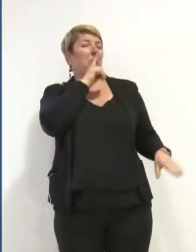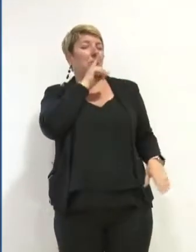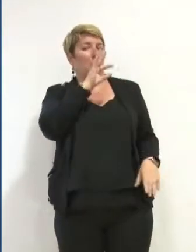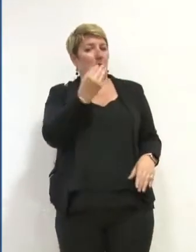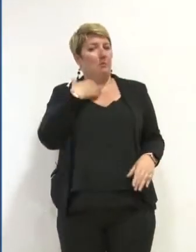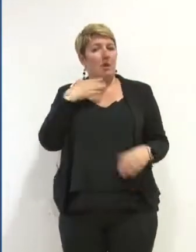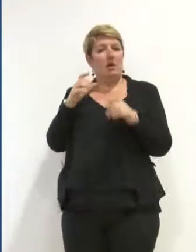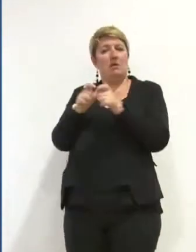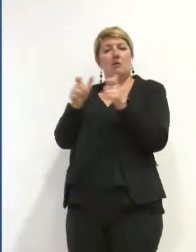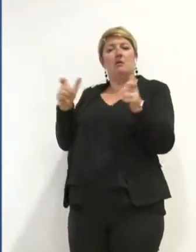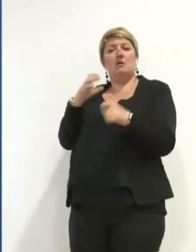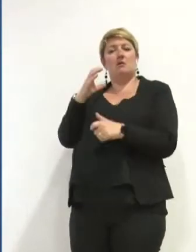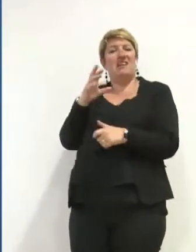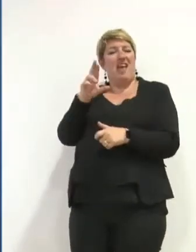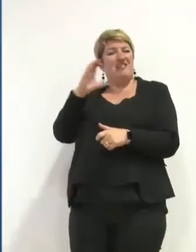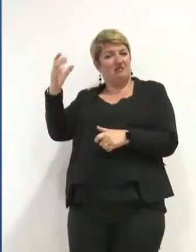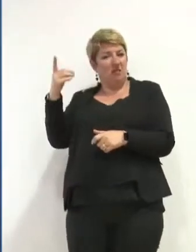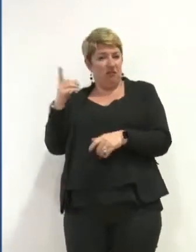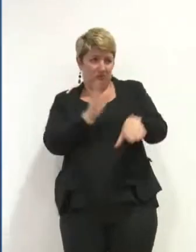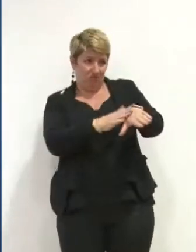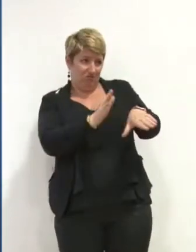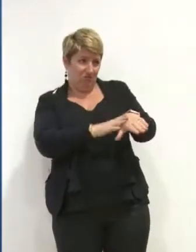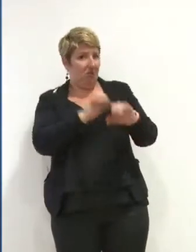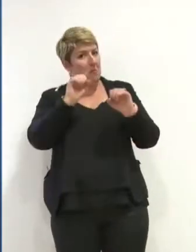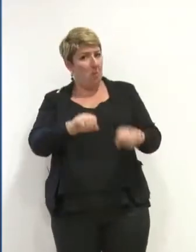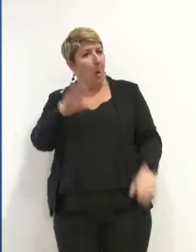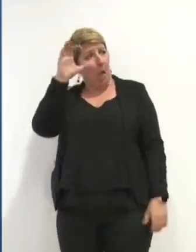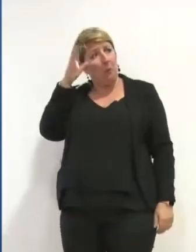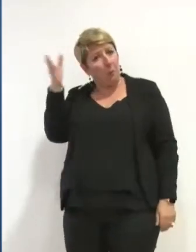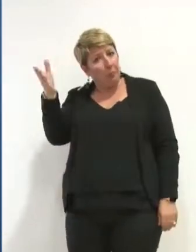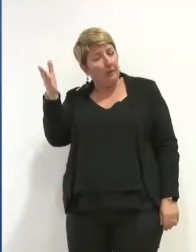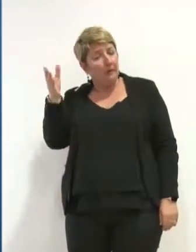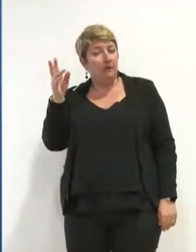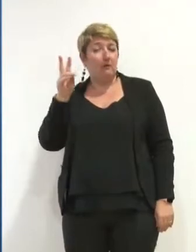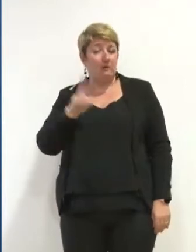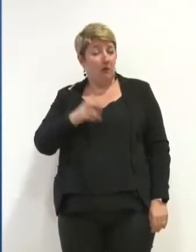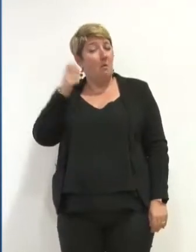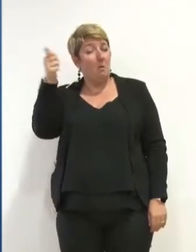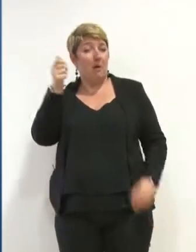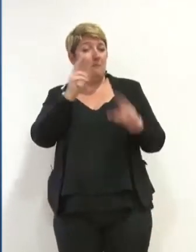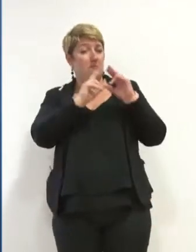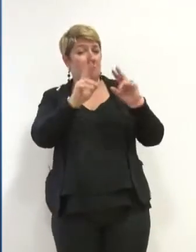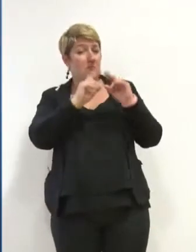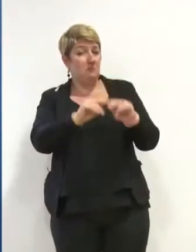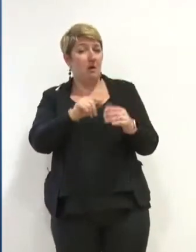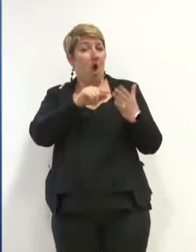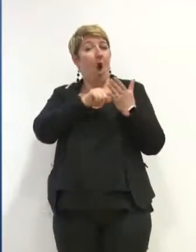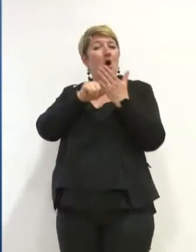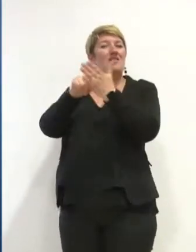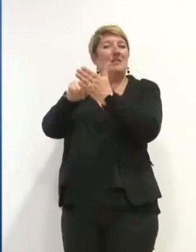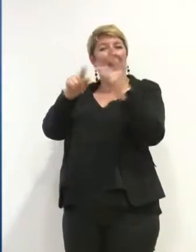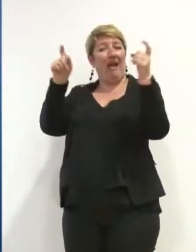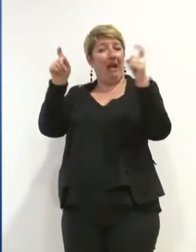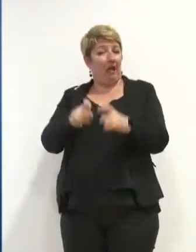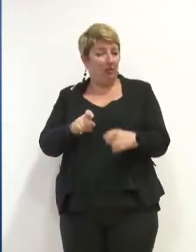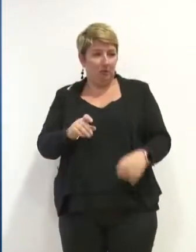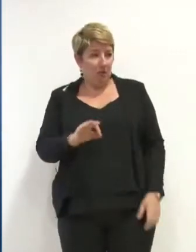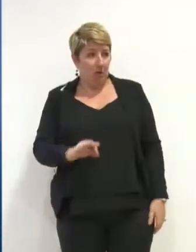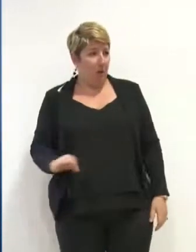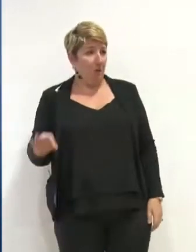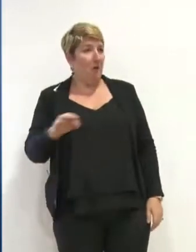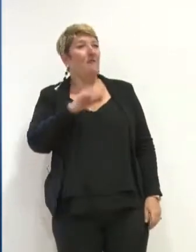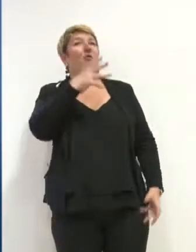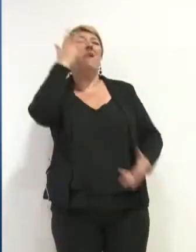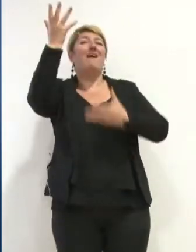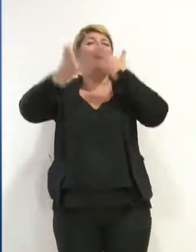cette dernière ayant clairement explicité les mécanismes qui font que l'endettement n'est pas réduit comme vous le clamez haut et fort, et ce